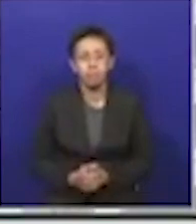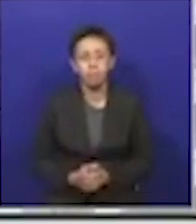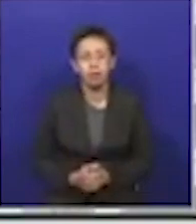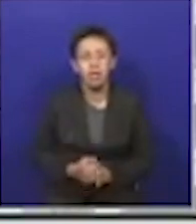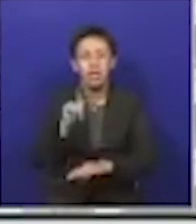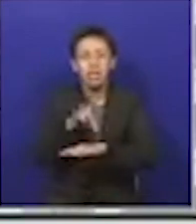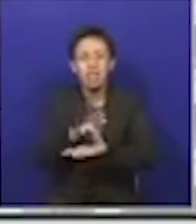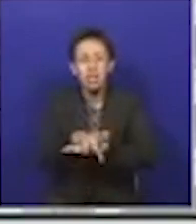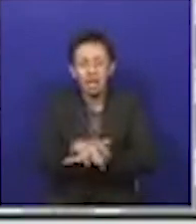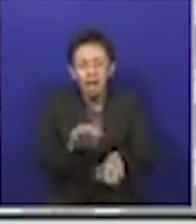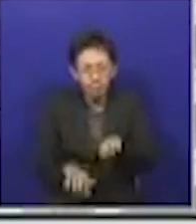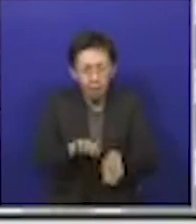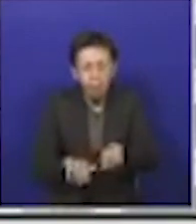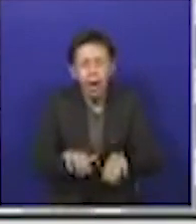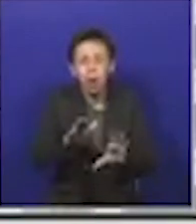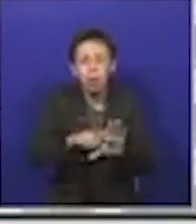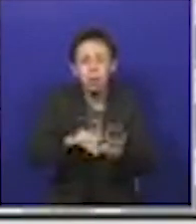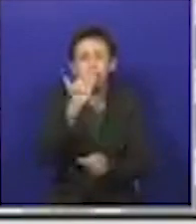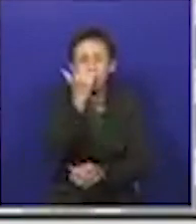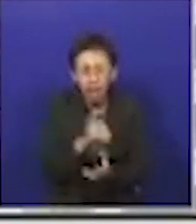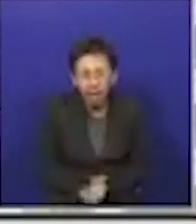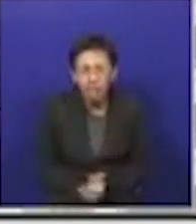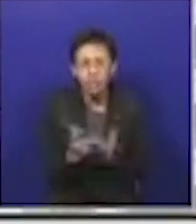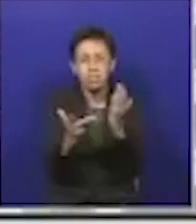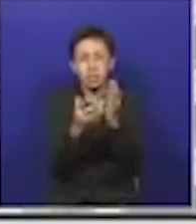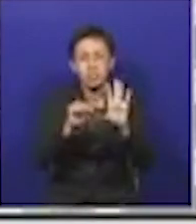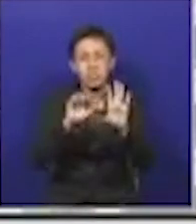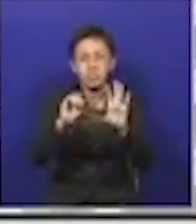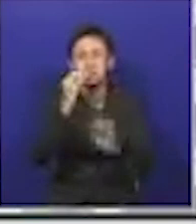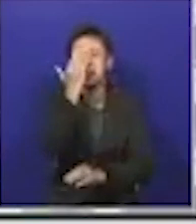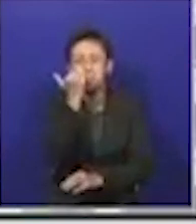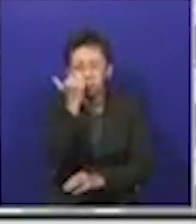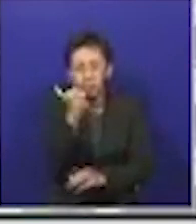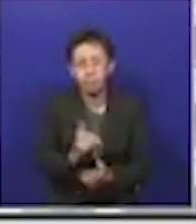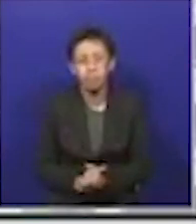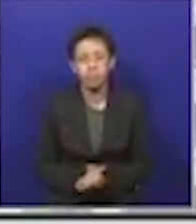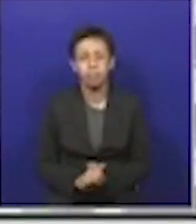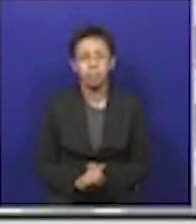ออนไลน์ฮะทำไมต้องไป 4.0 ฮะ